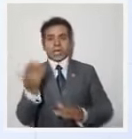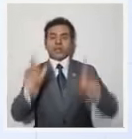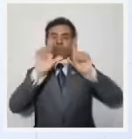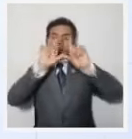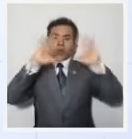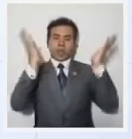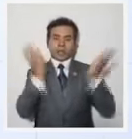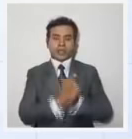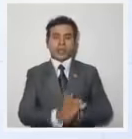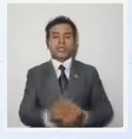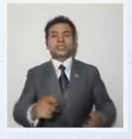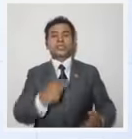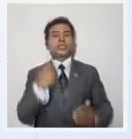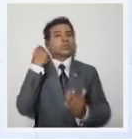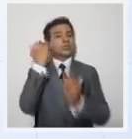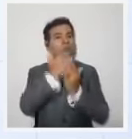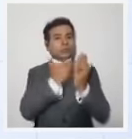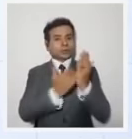2,59,474 জন।